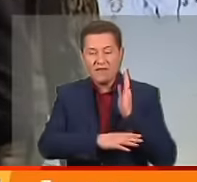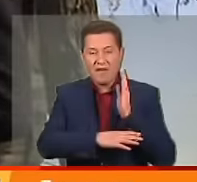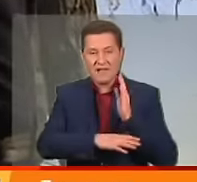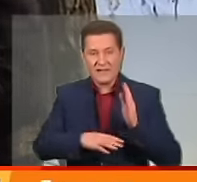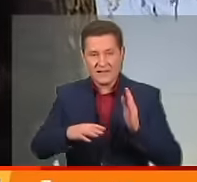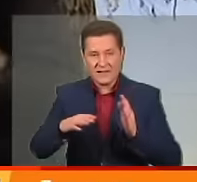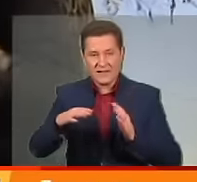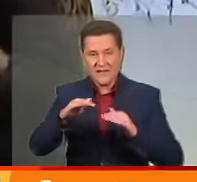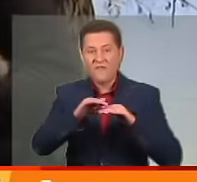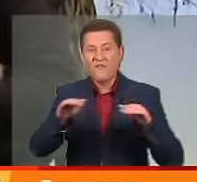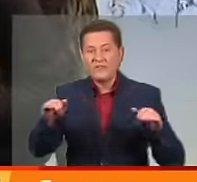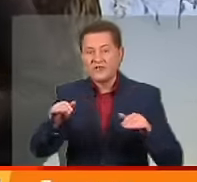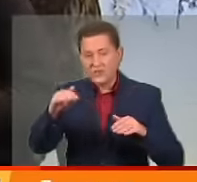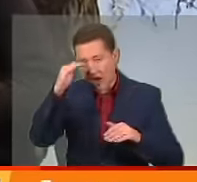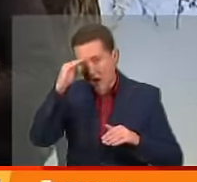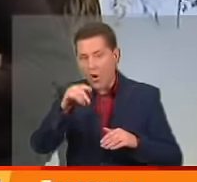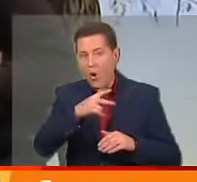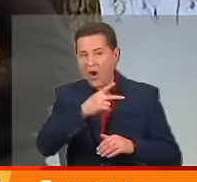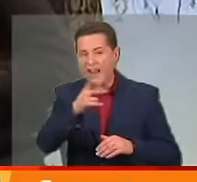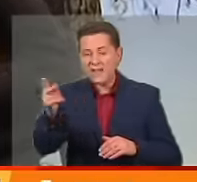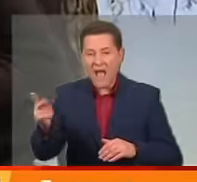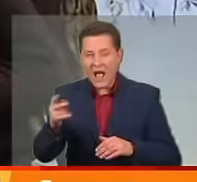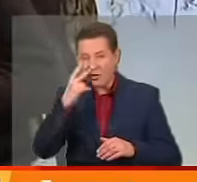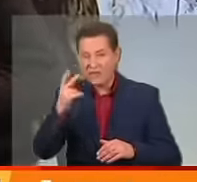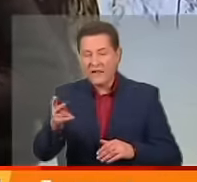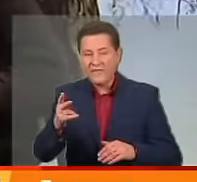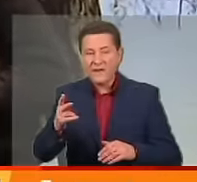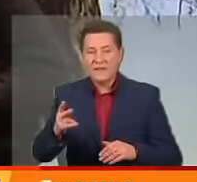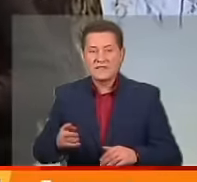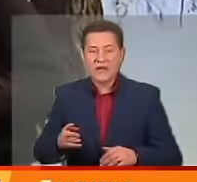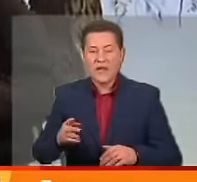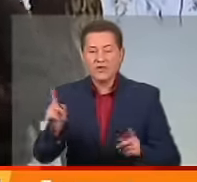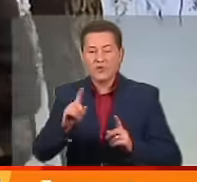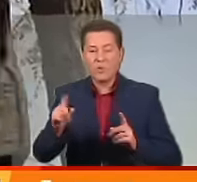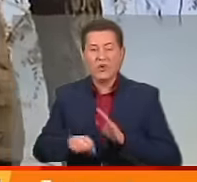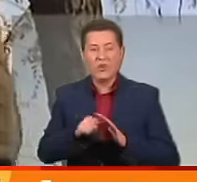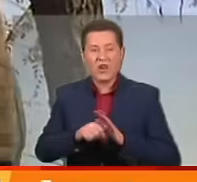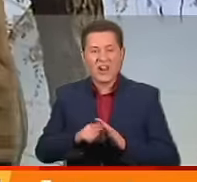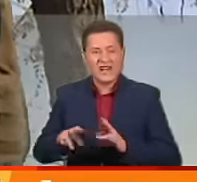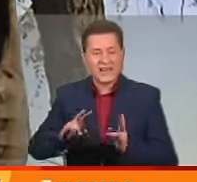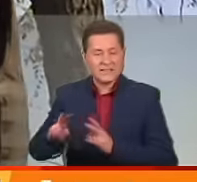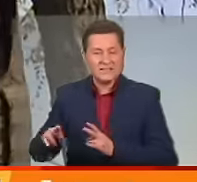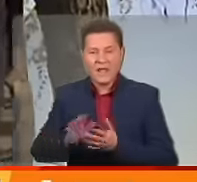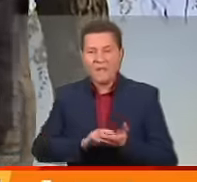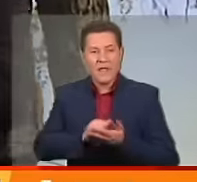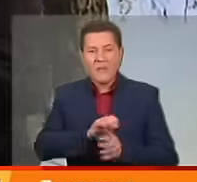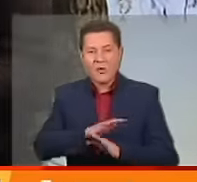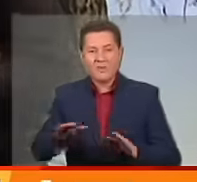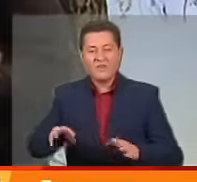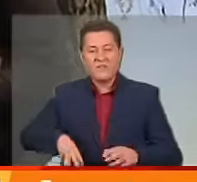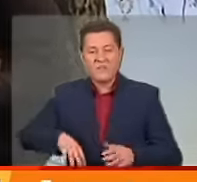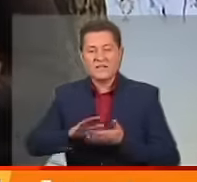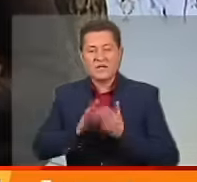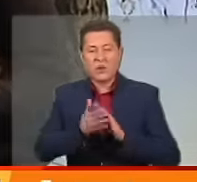звідти вони оглядають і дивляться, чи бува терористи не порушують мінських домовленостей і не підходять